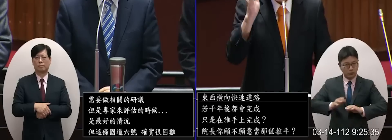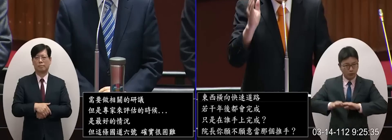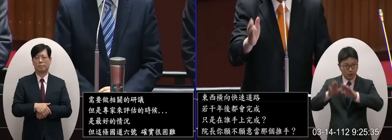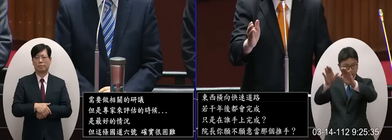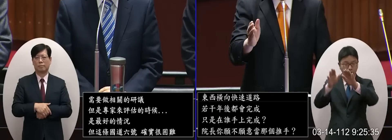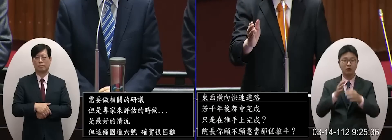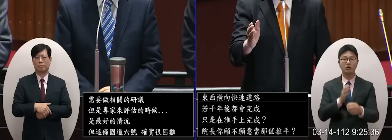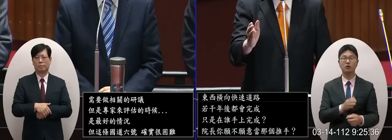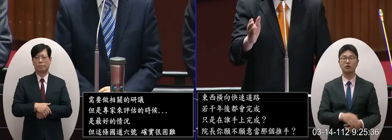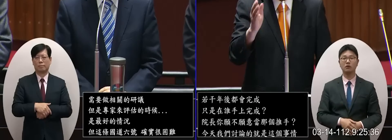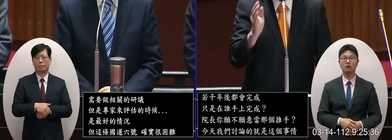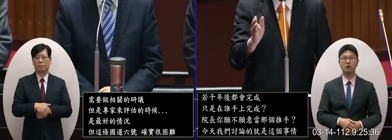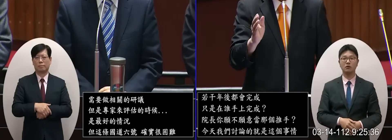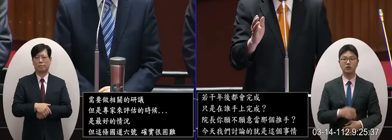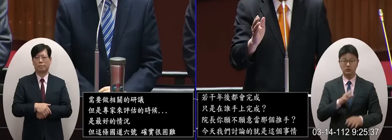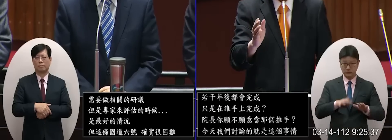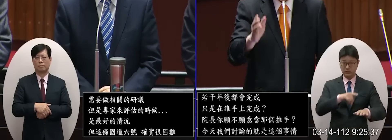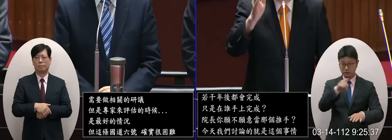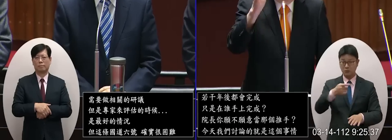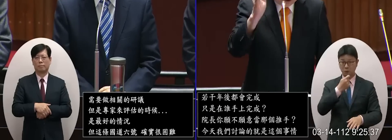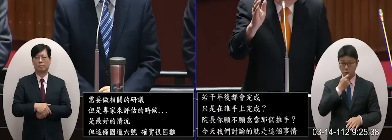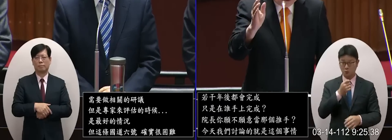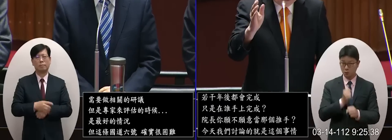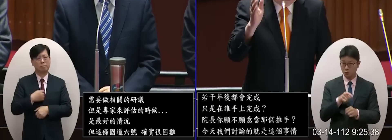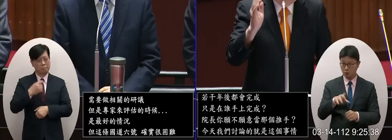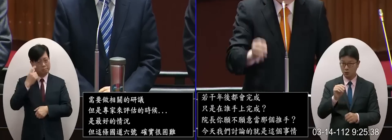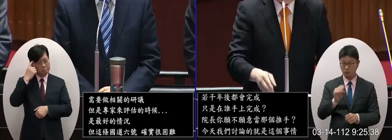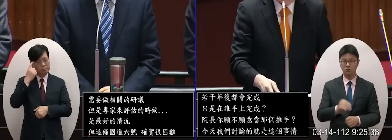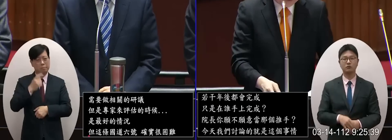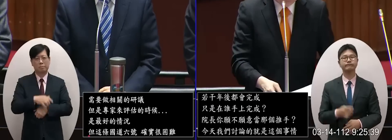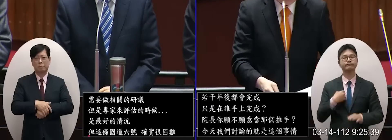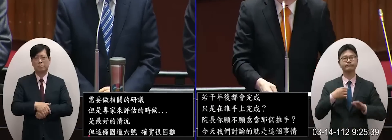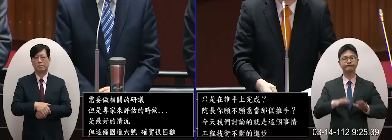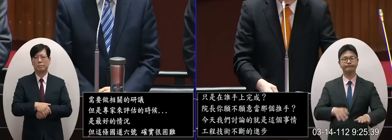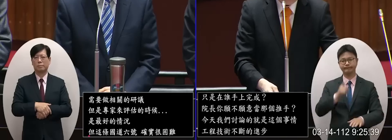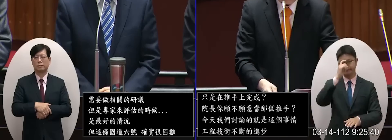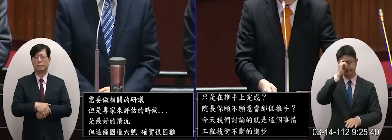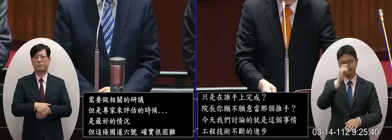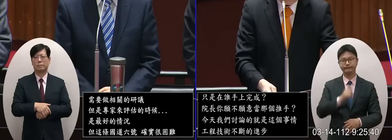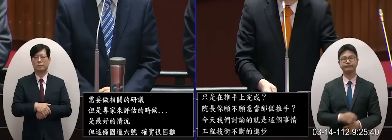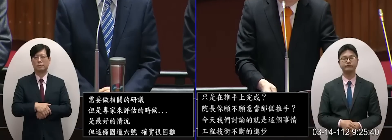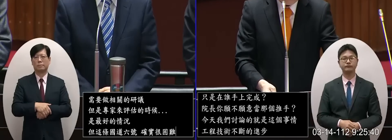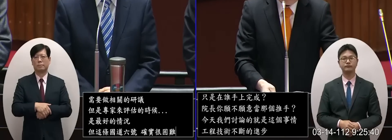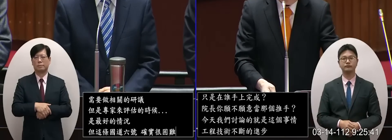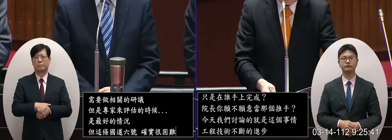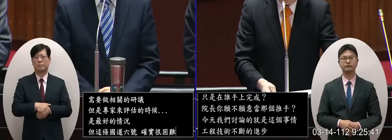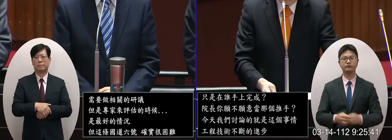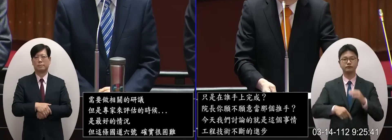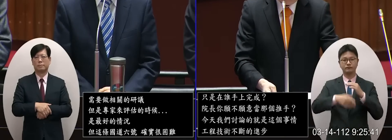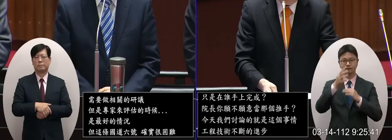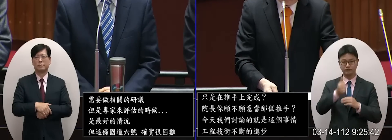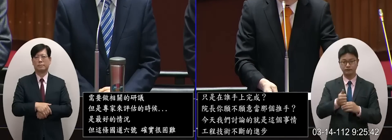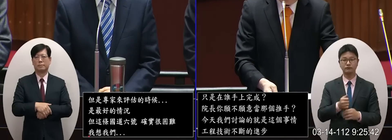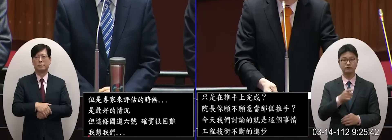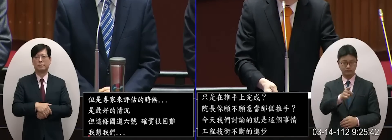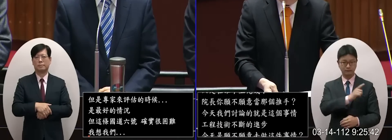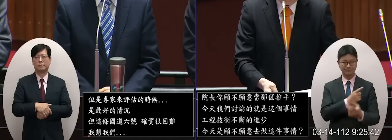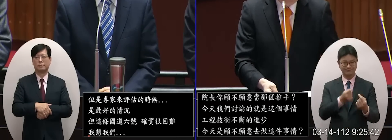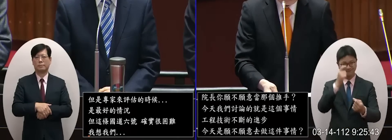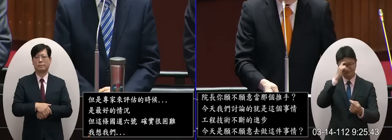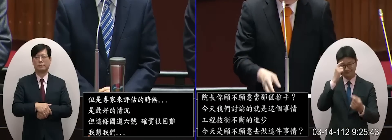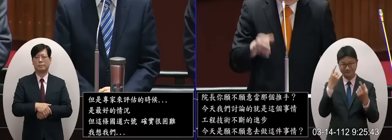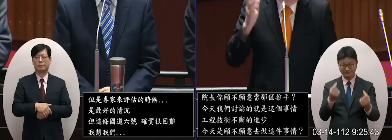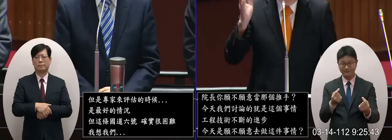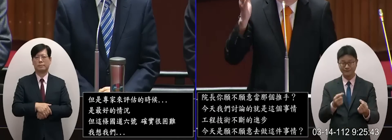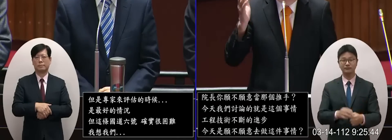是。愿不愿意去做这一件事情？ 我想我们， 所以本席在这里希望说啊，院长，你也希望啊，